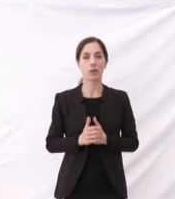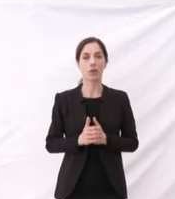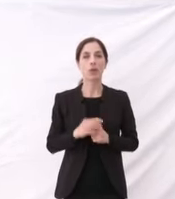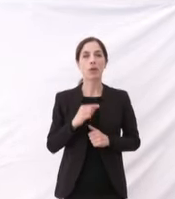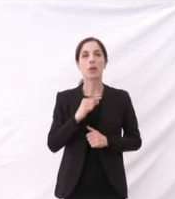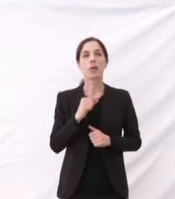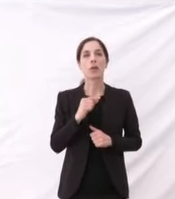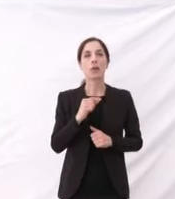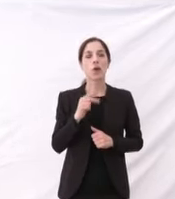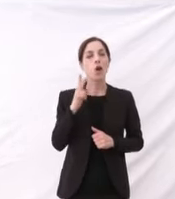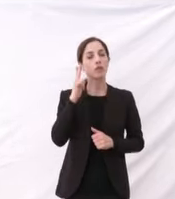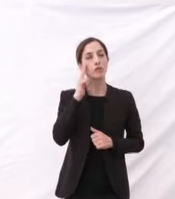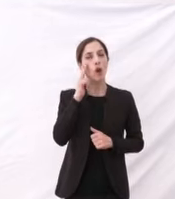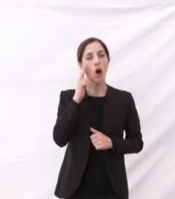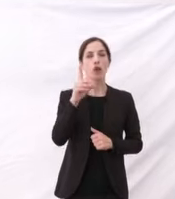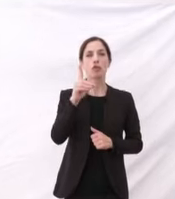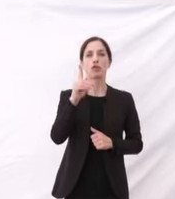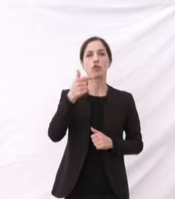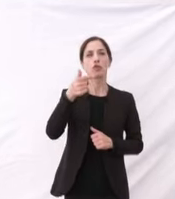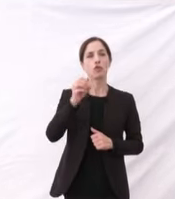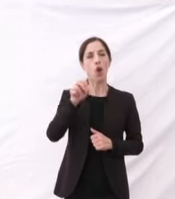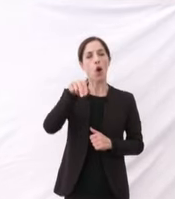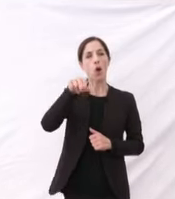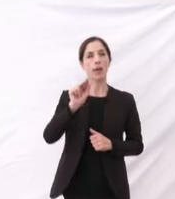Don Tonino Bello,